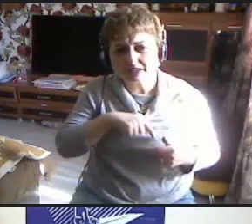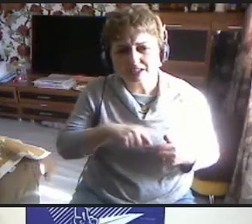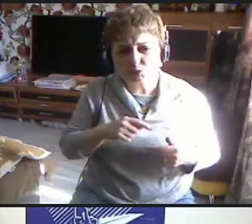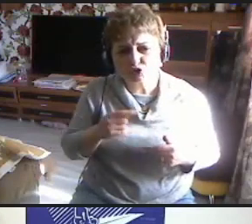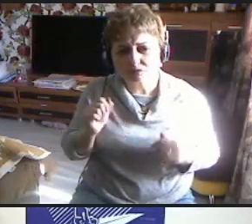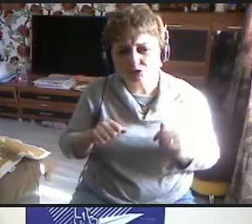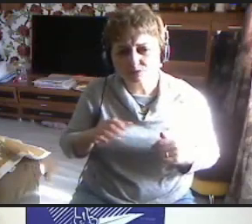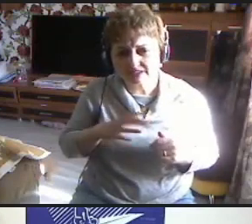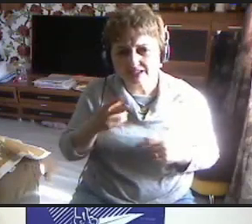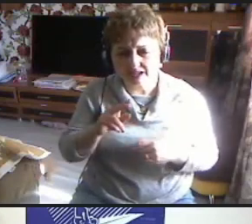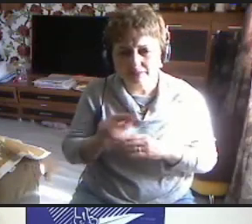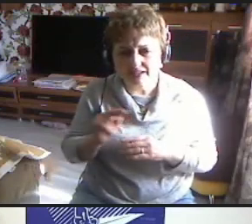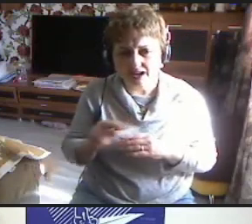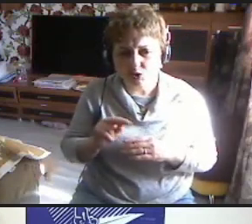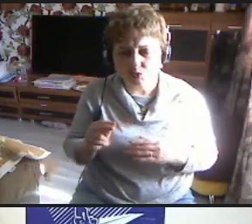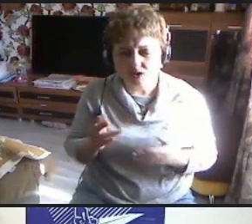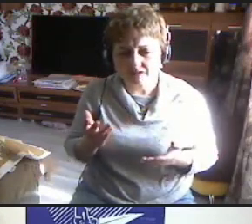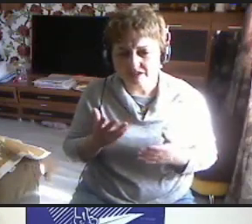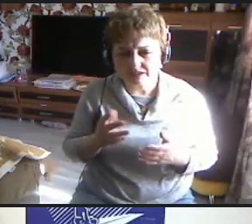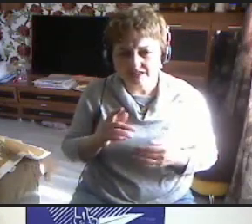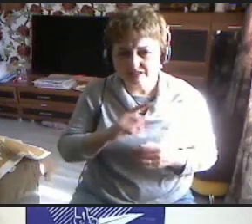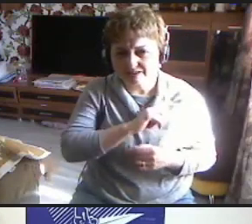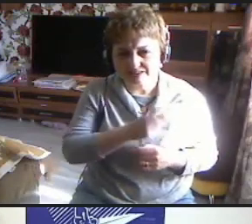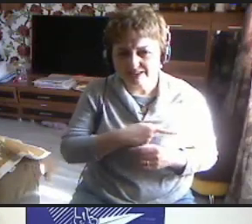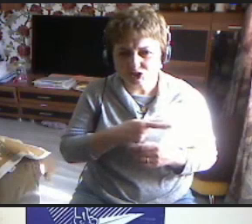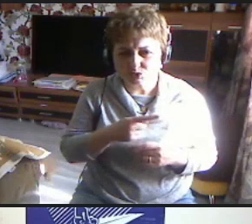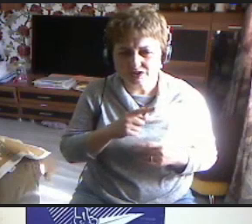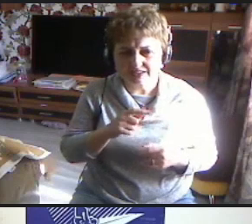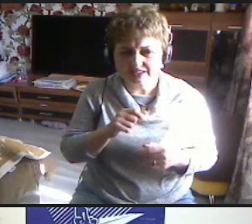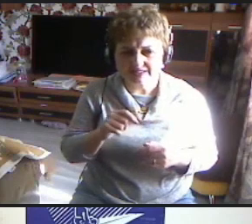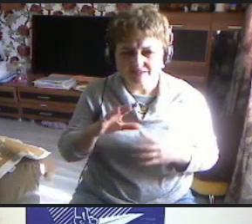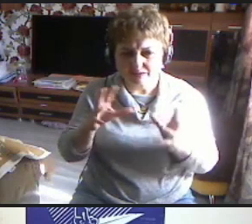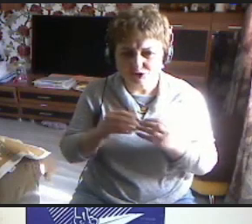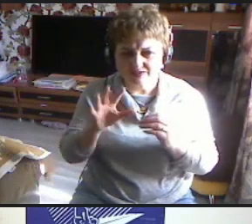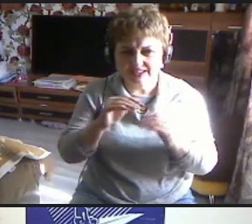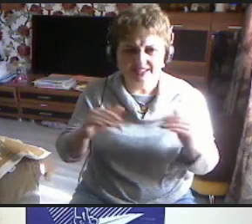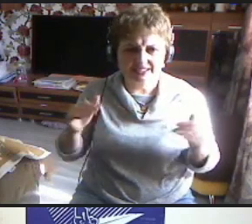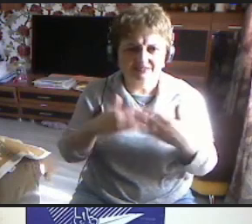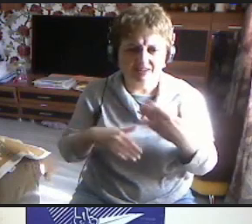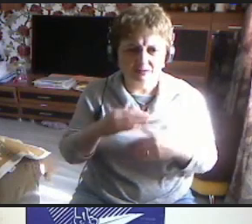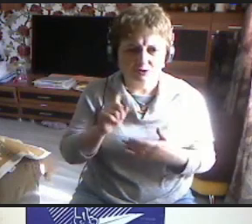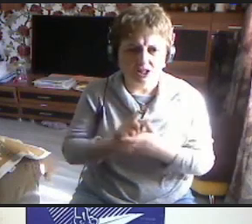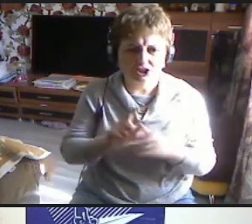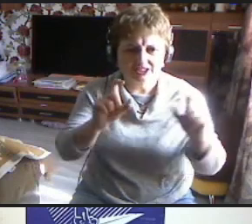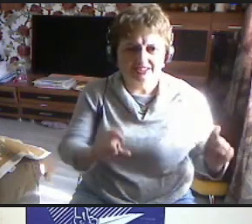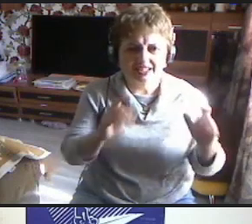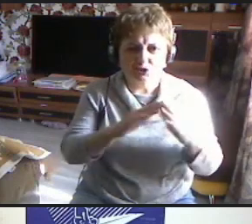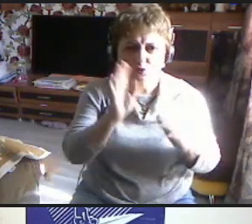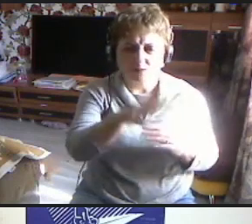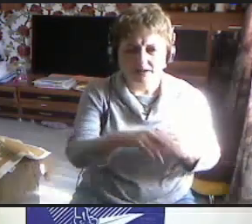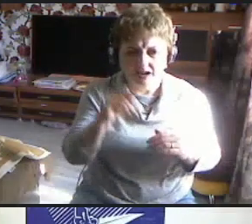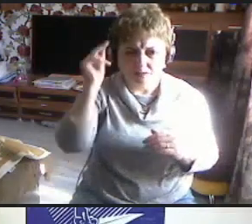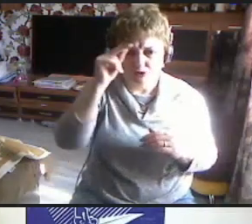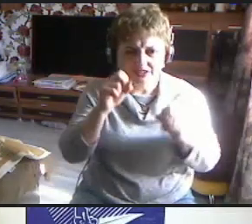это чересчур, слишком, и вообще все дети с инвалидностью должны сидеть дома или обучаться в специальных